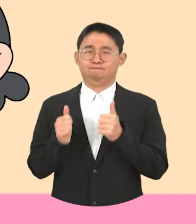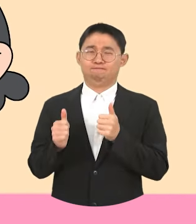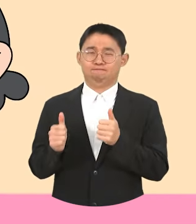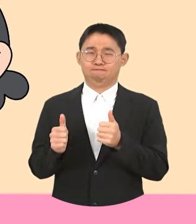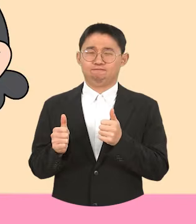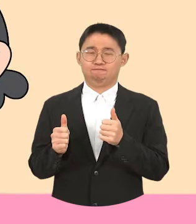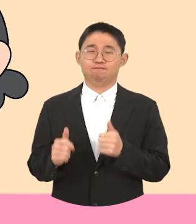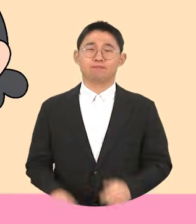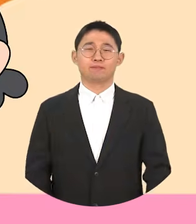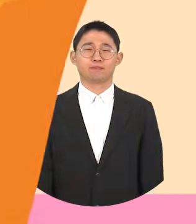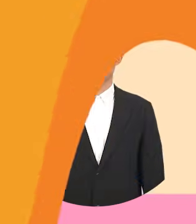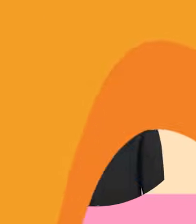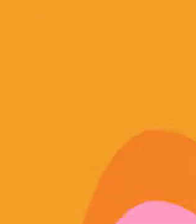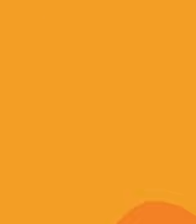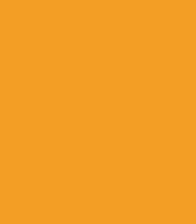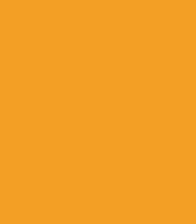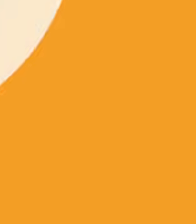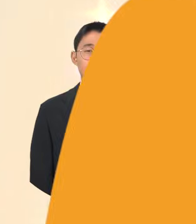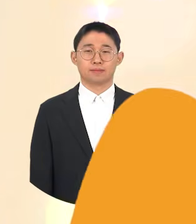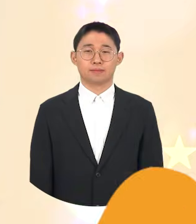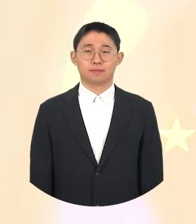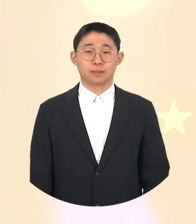모두 훌륭해요.